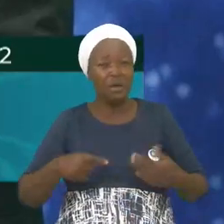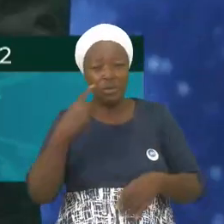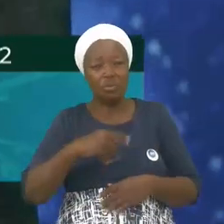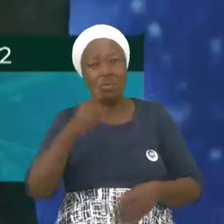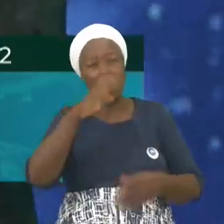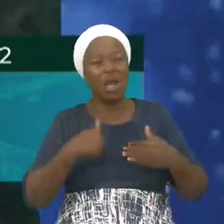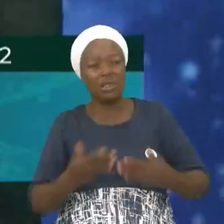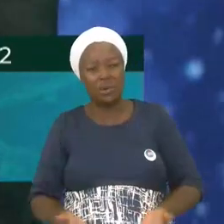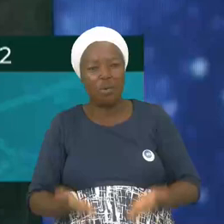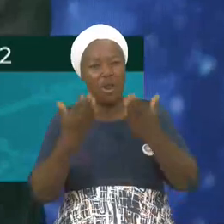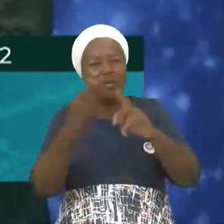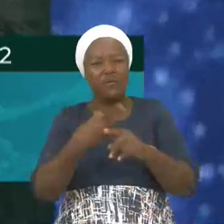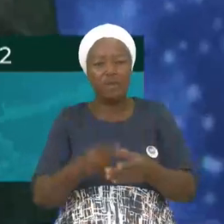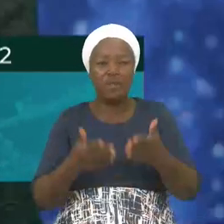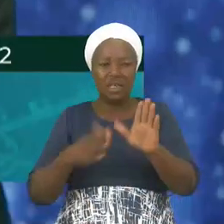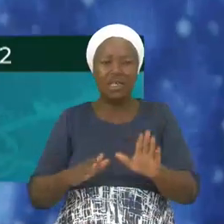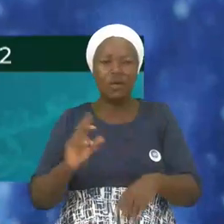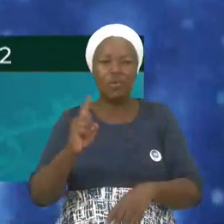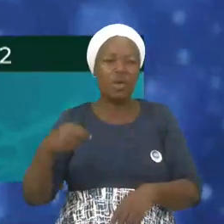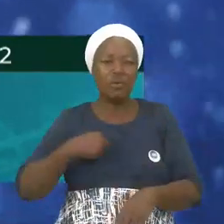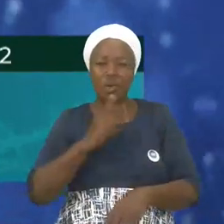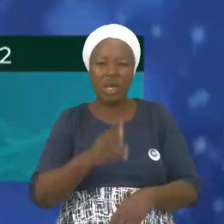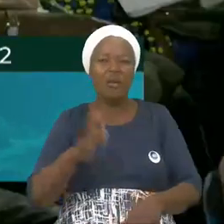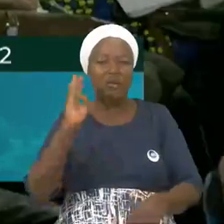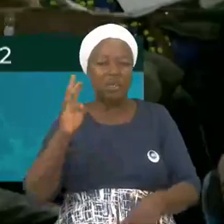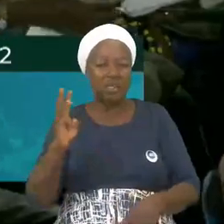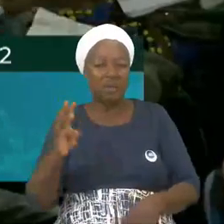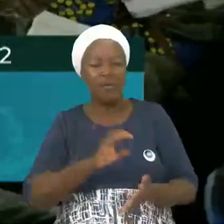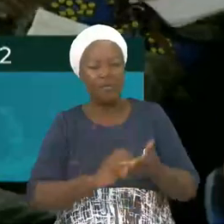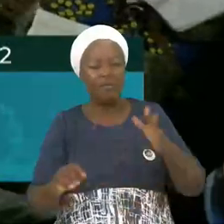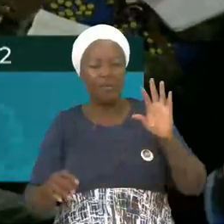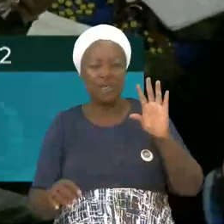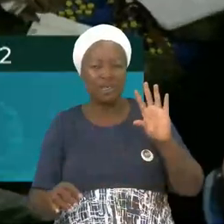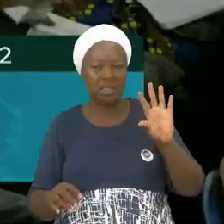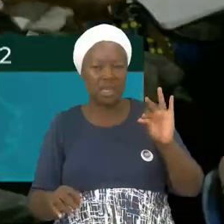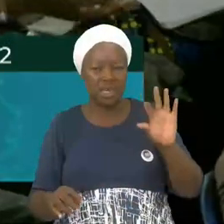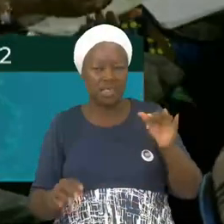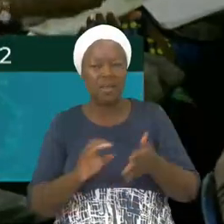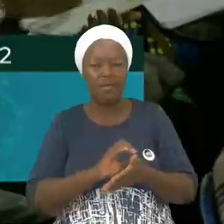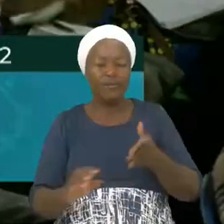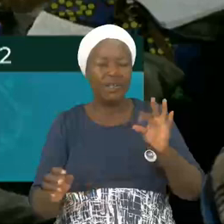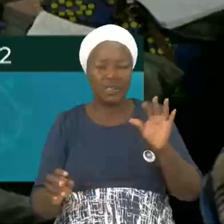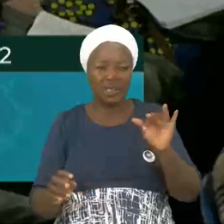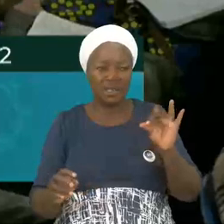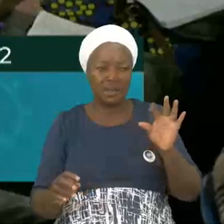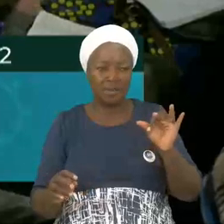que Dieu a ressuscité des morts. Nous en sommes témoins.